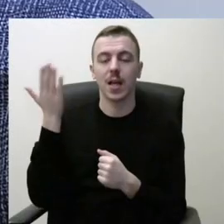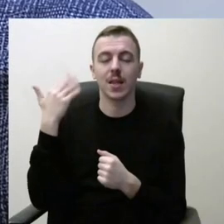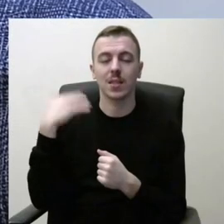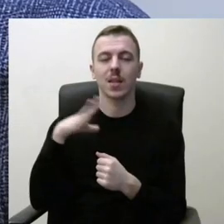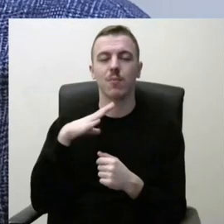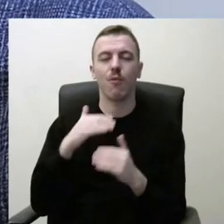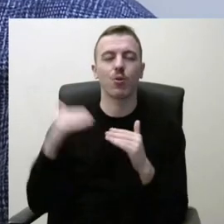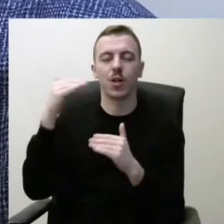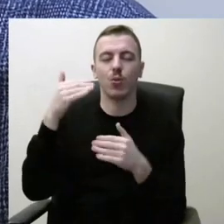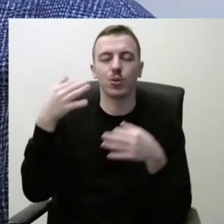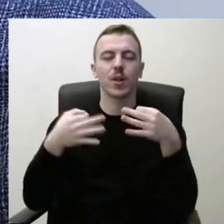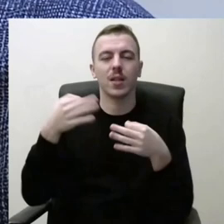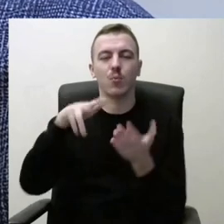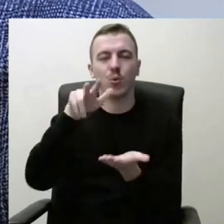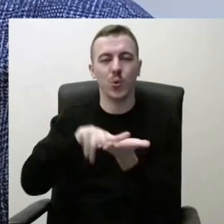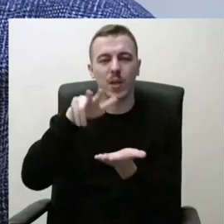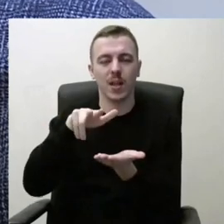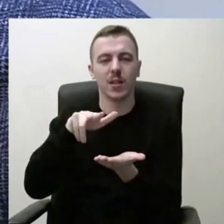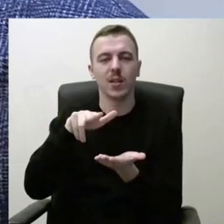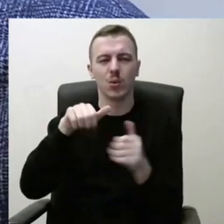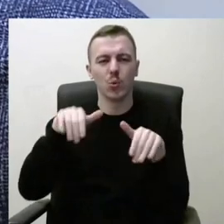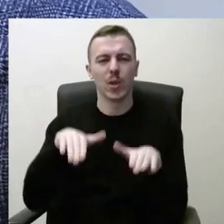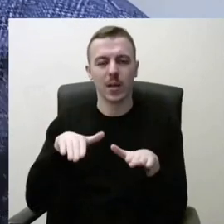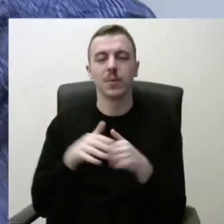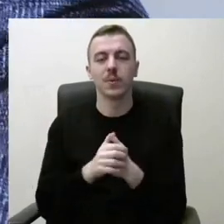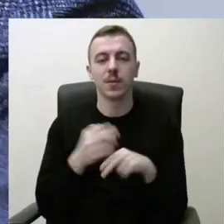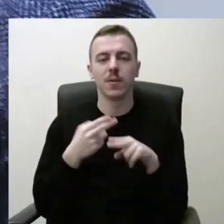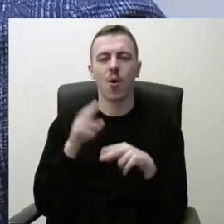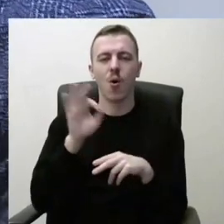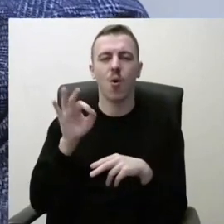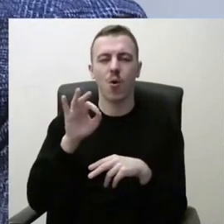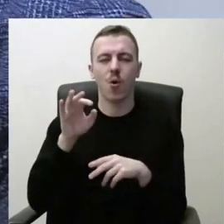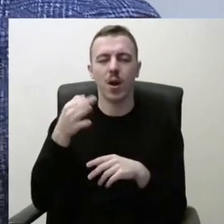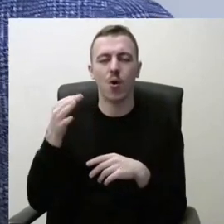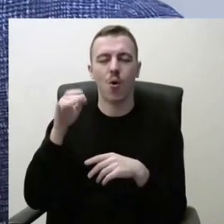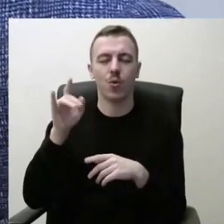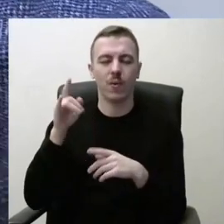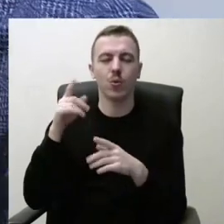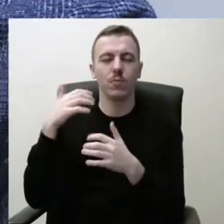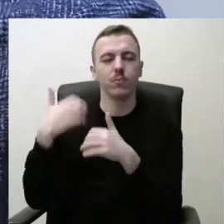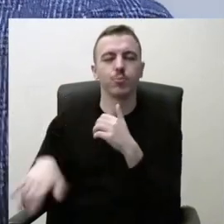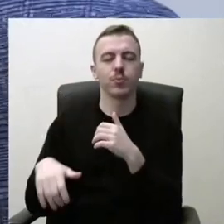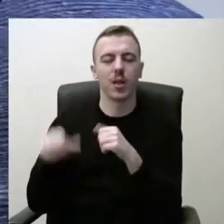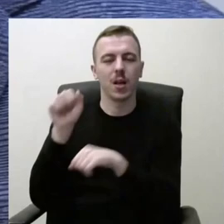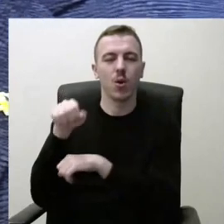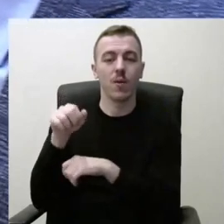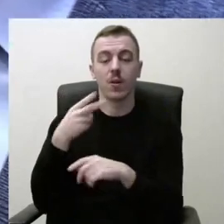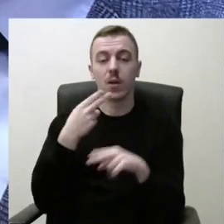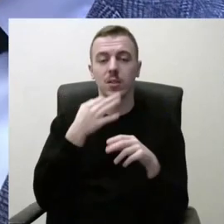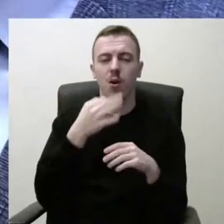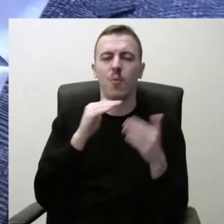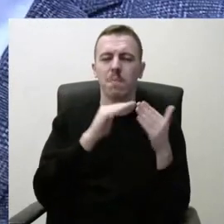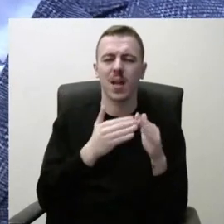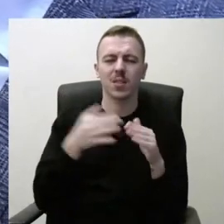teismo nutartis, būtent dėl rajono vaikų ignoravimo, kad čia kolegos ir kalbėjo, kad matom, kad miestas su rajonu yra tamprai susieti, tie